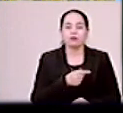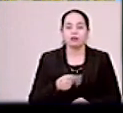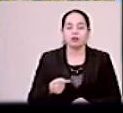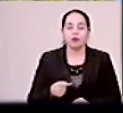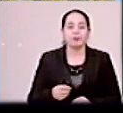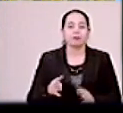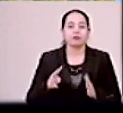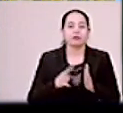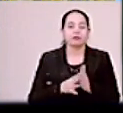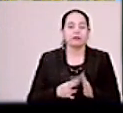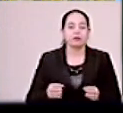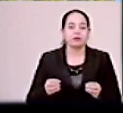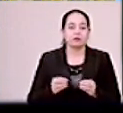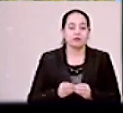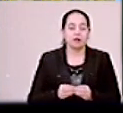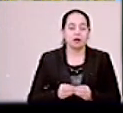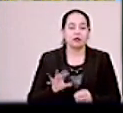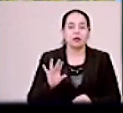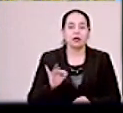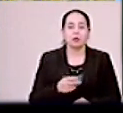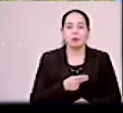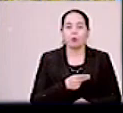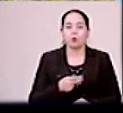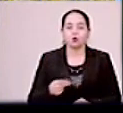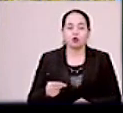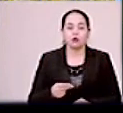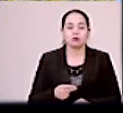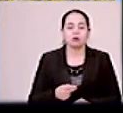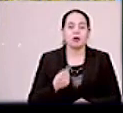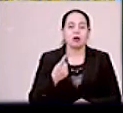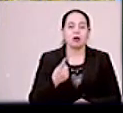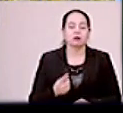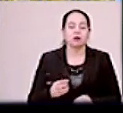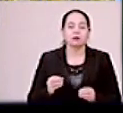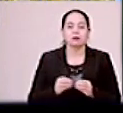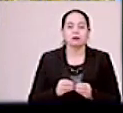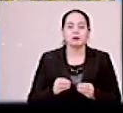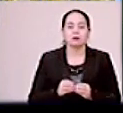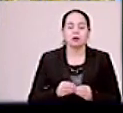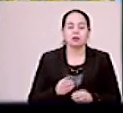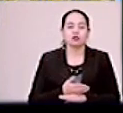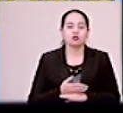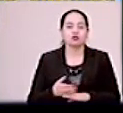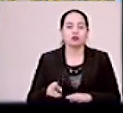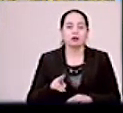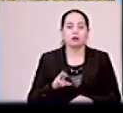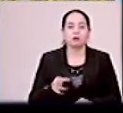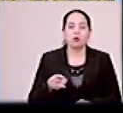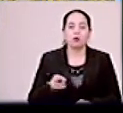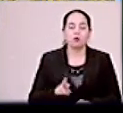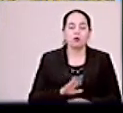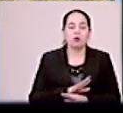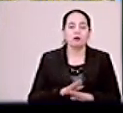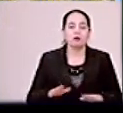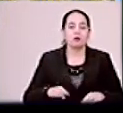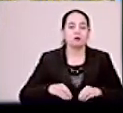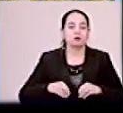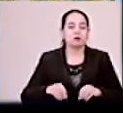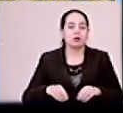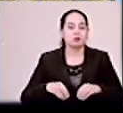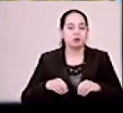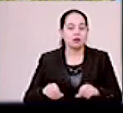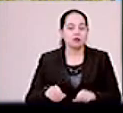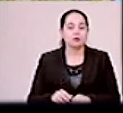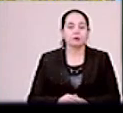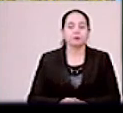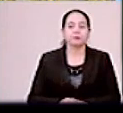вычитаем 9/10, и получается 1/10 часть поля не